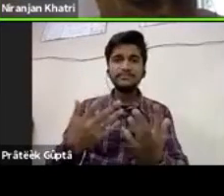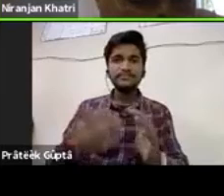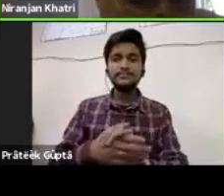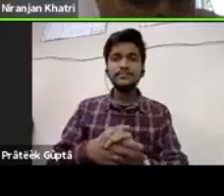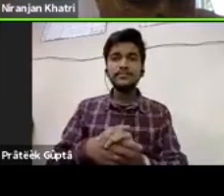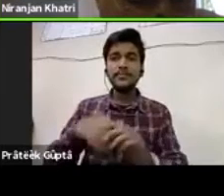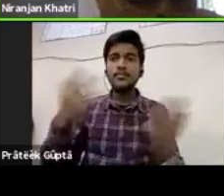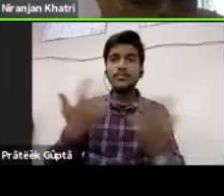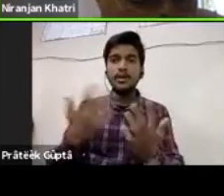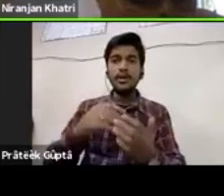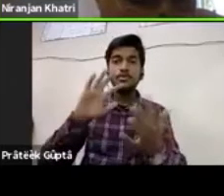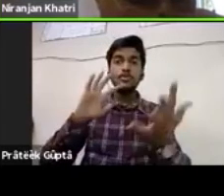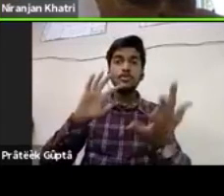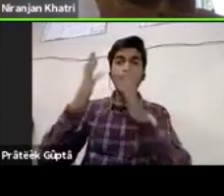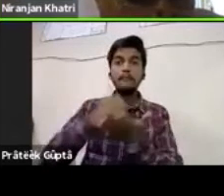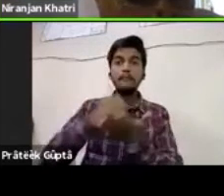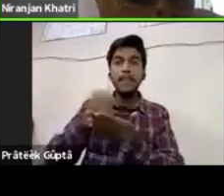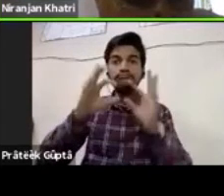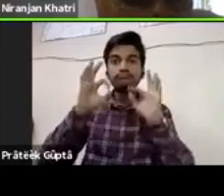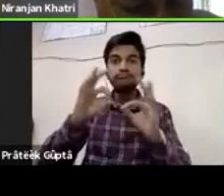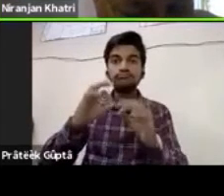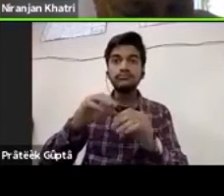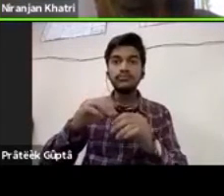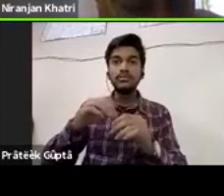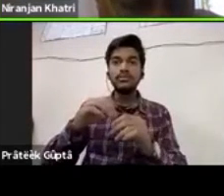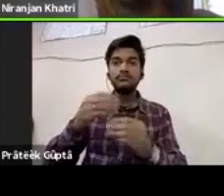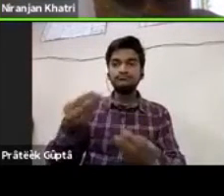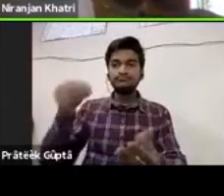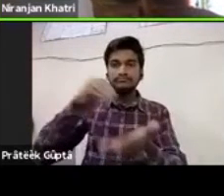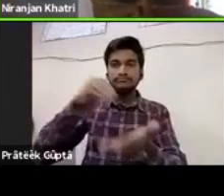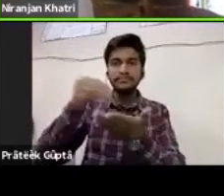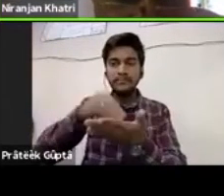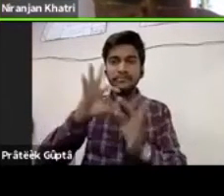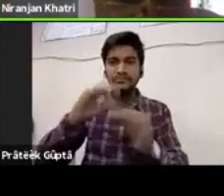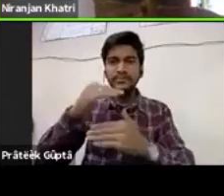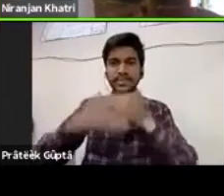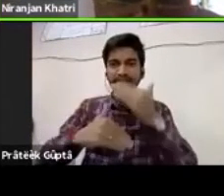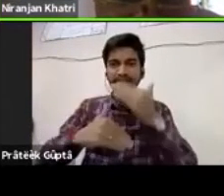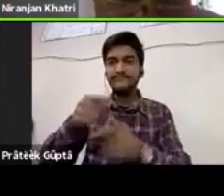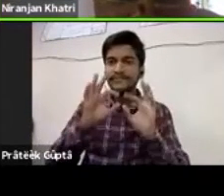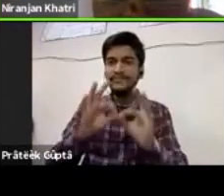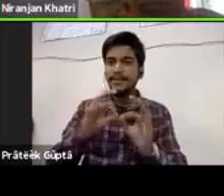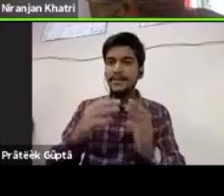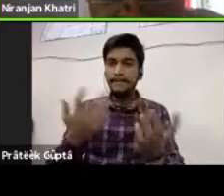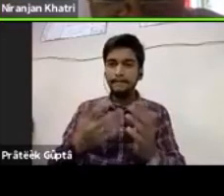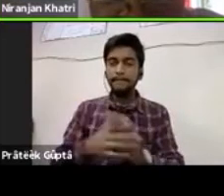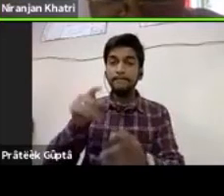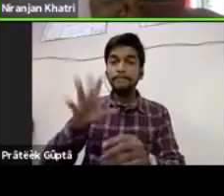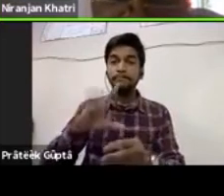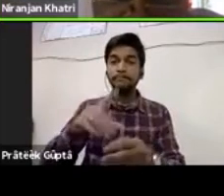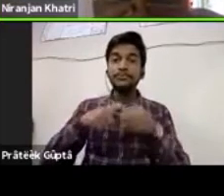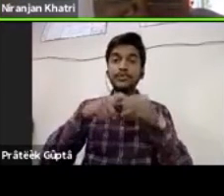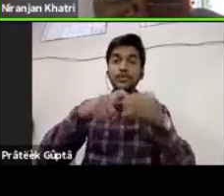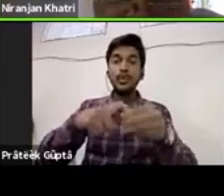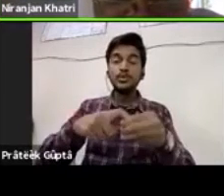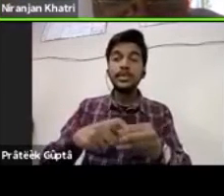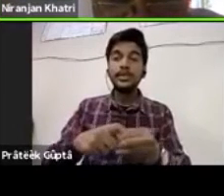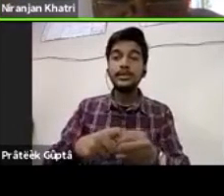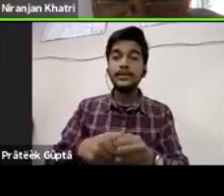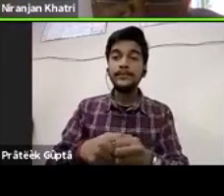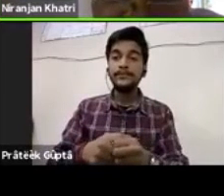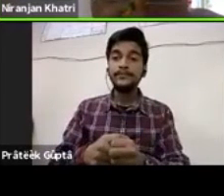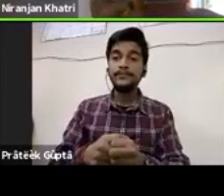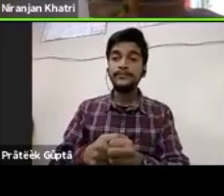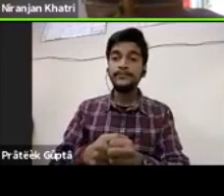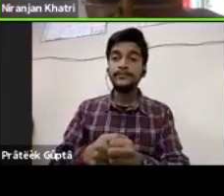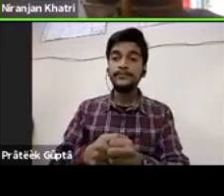टू बी अडॉप्टेड बाय इंडिया फॉर इम्प्रूविंग द ओवरऑल डेवलपमेंट ऑफ इंडिया। इस सवाल का जवाब अगर मैं दूंगा तो फिर हमें यहाँ पर